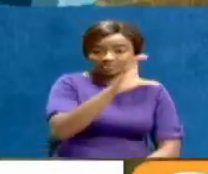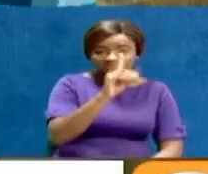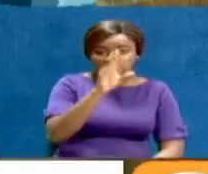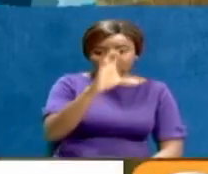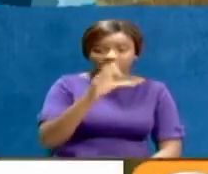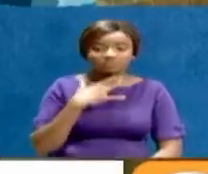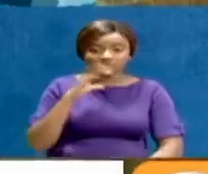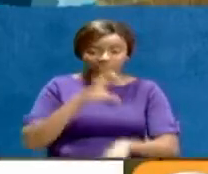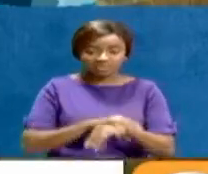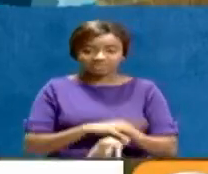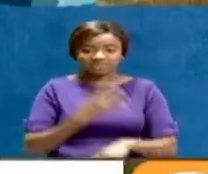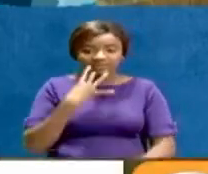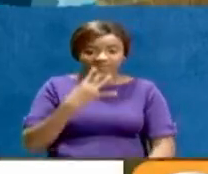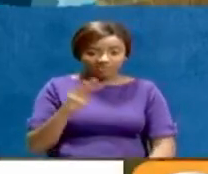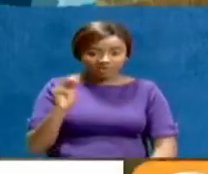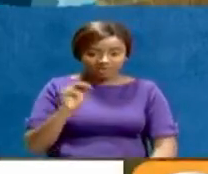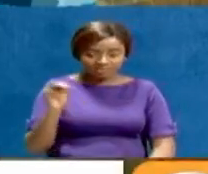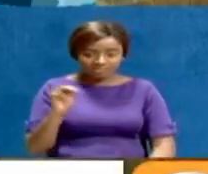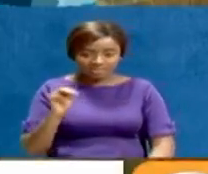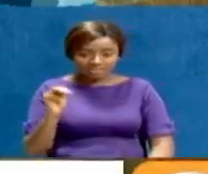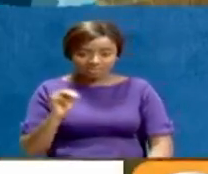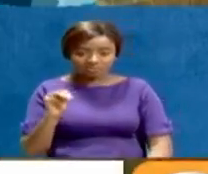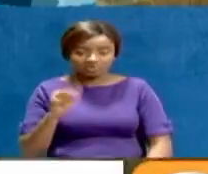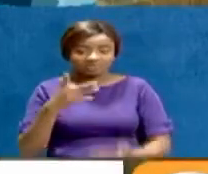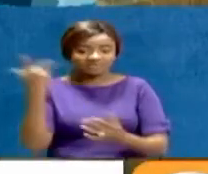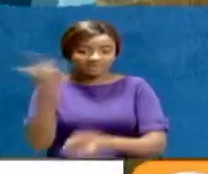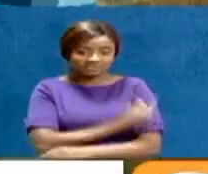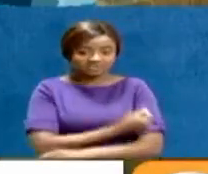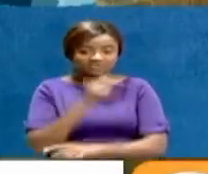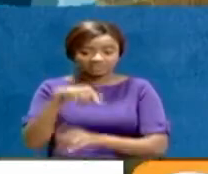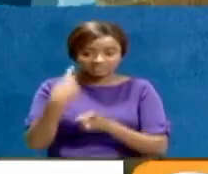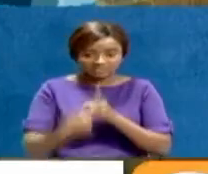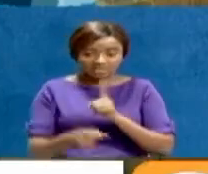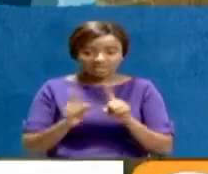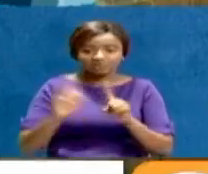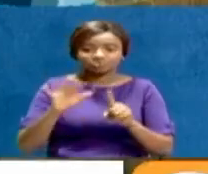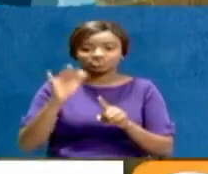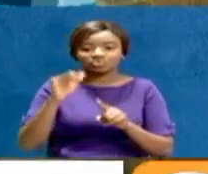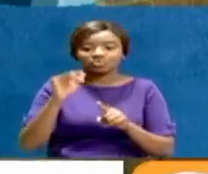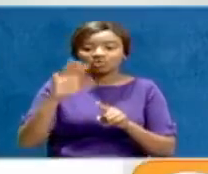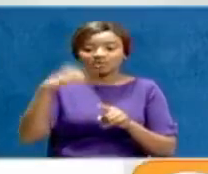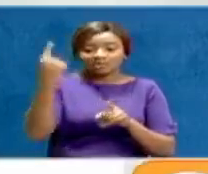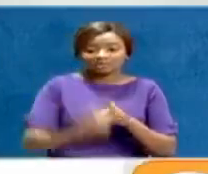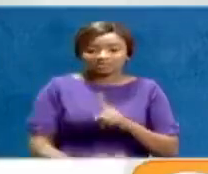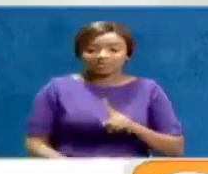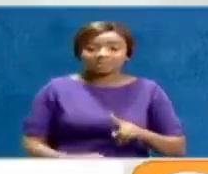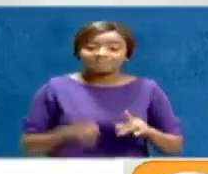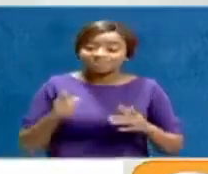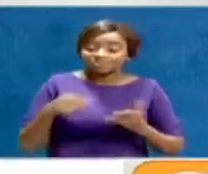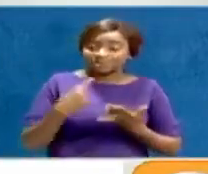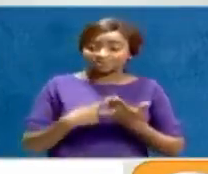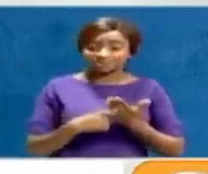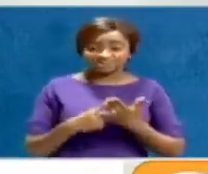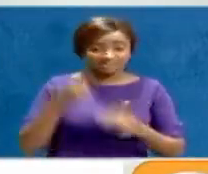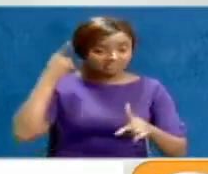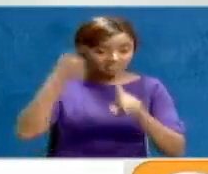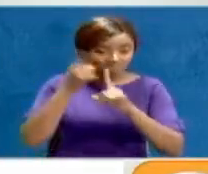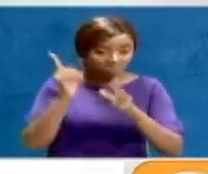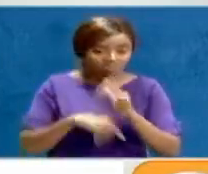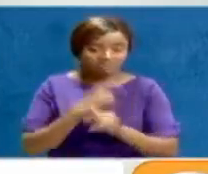400 katika kipindi cha mwisho wa mwaka huu na mwaka ujao. Mazungumzo hayo yakilenga bei ya